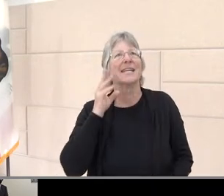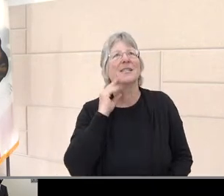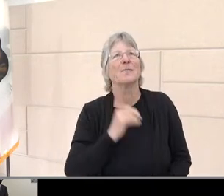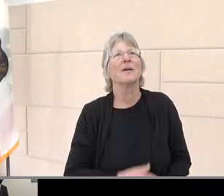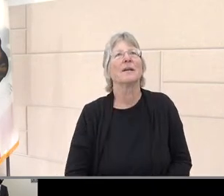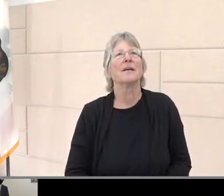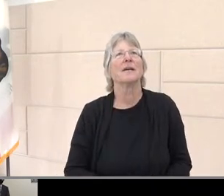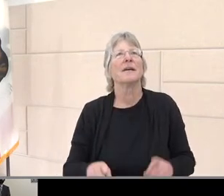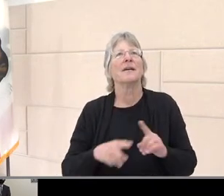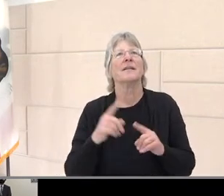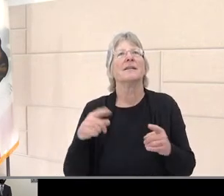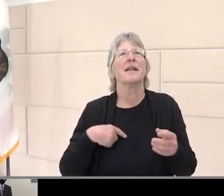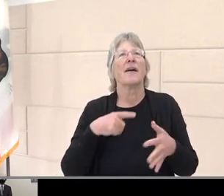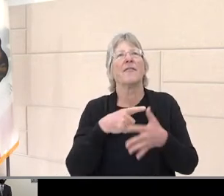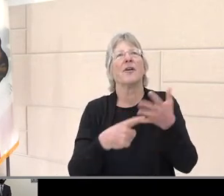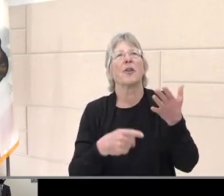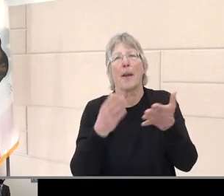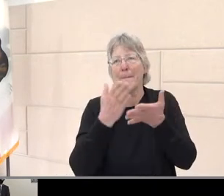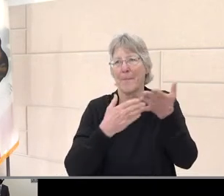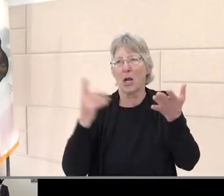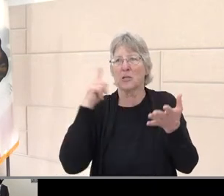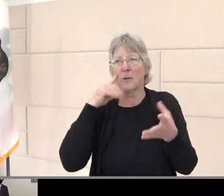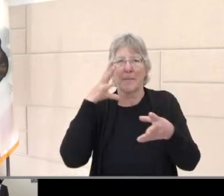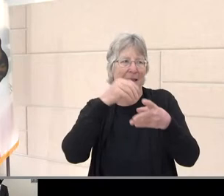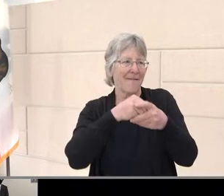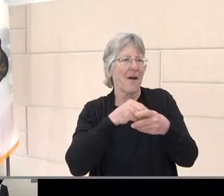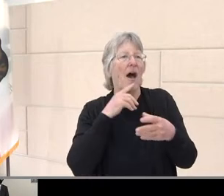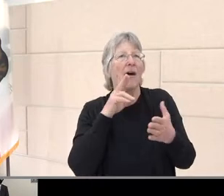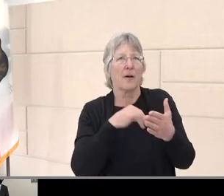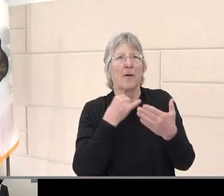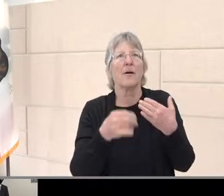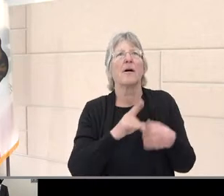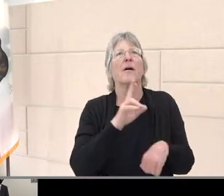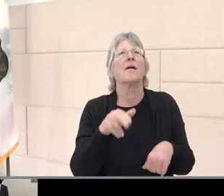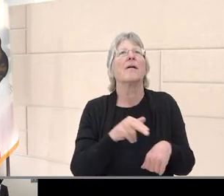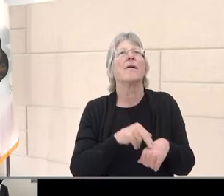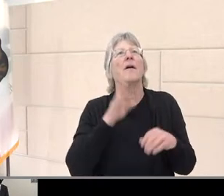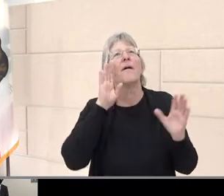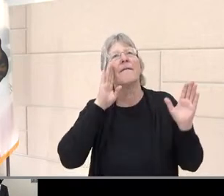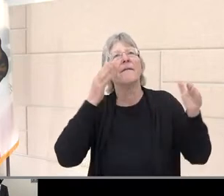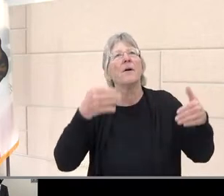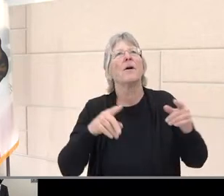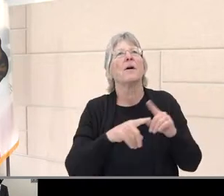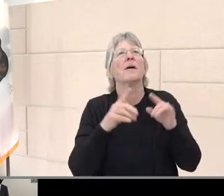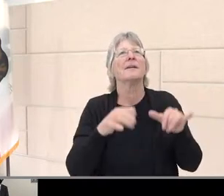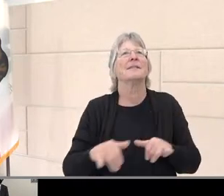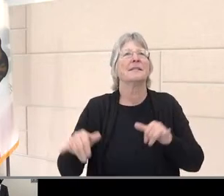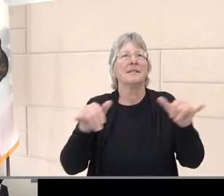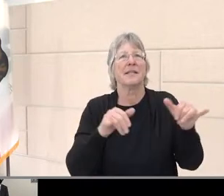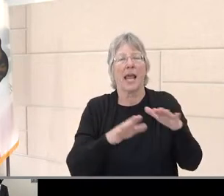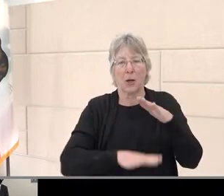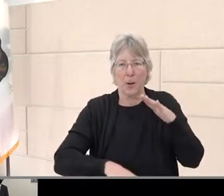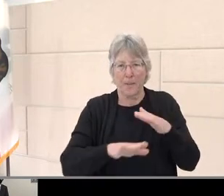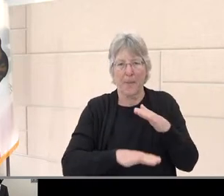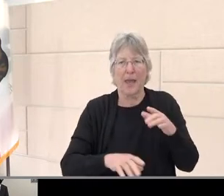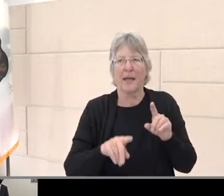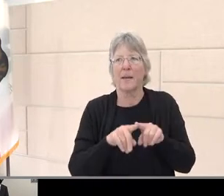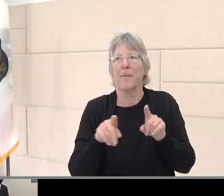នេះគឺជាចំណុចសំខាន់សំខាន់នៃកម្មវិធីផ្ដោតទៅលើ